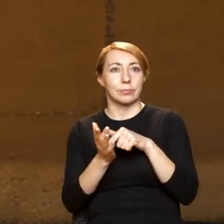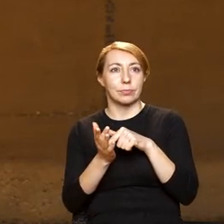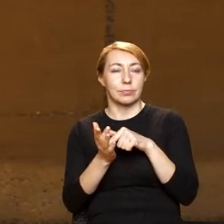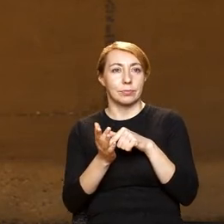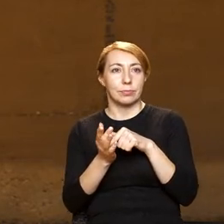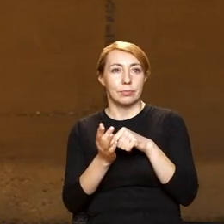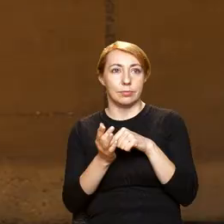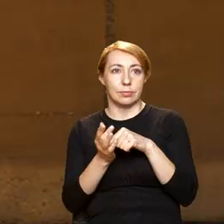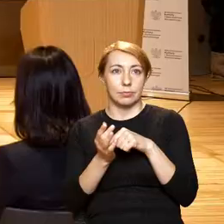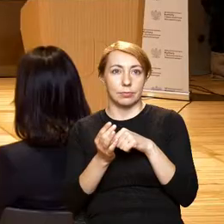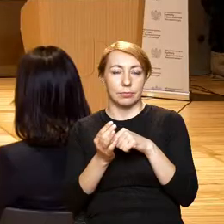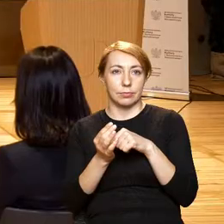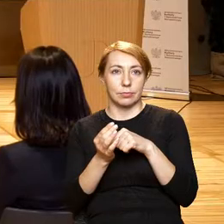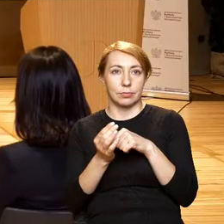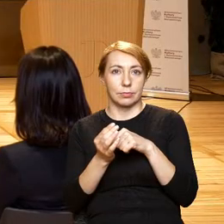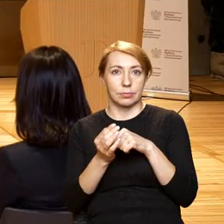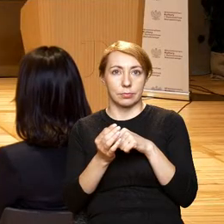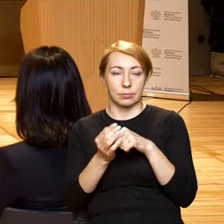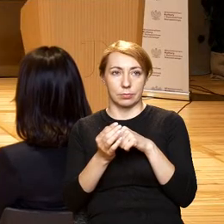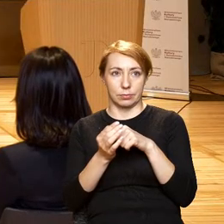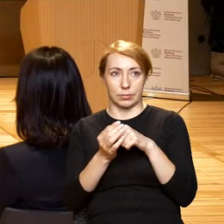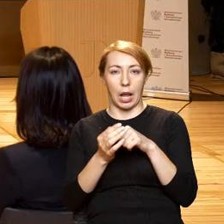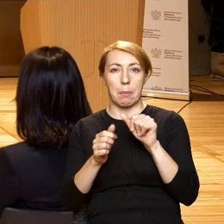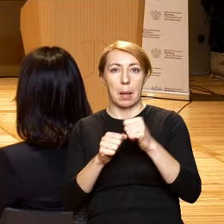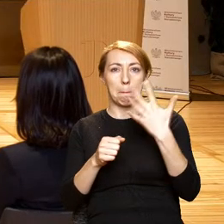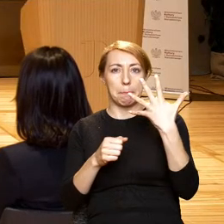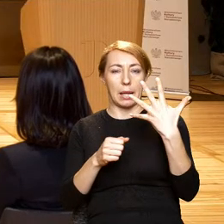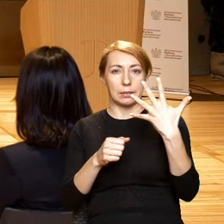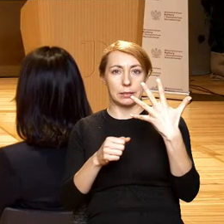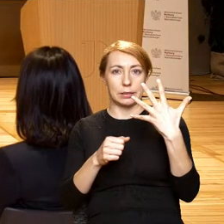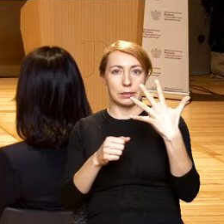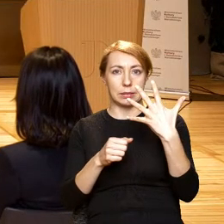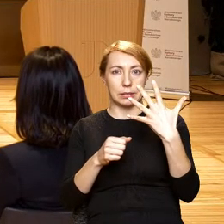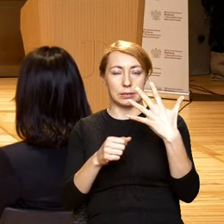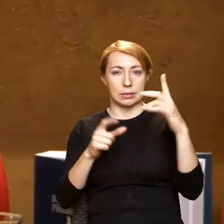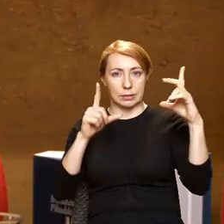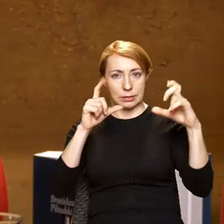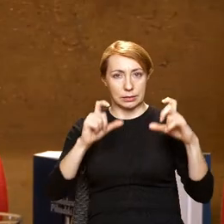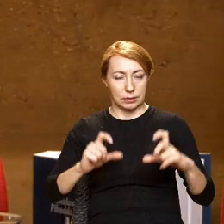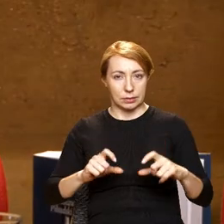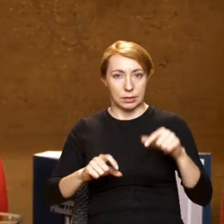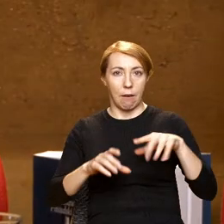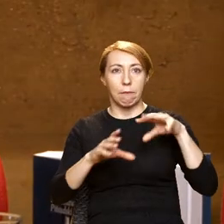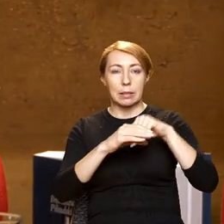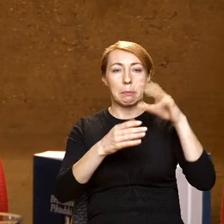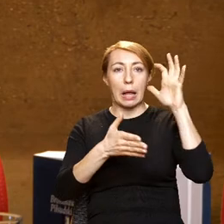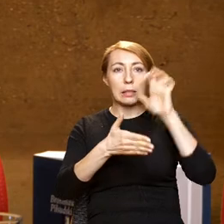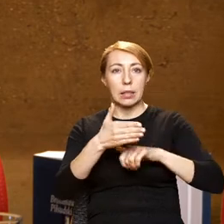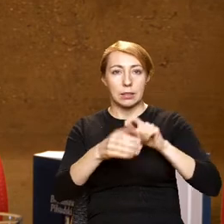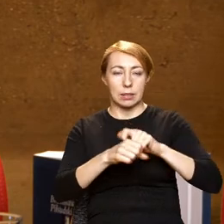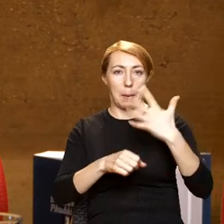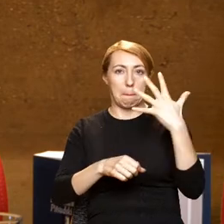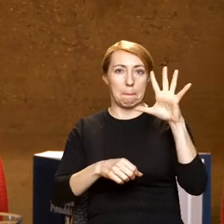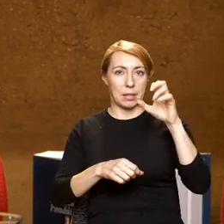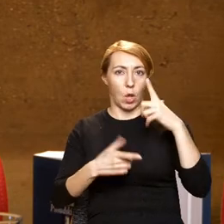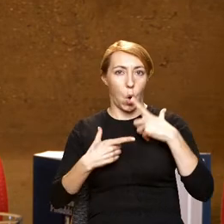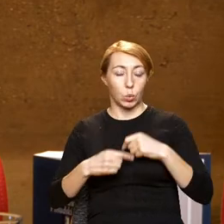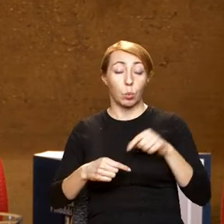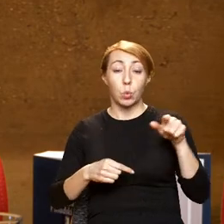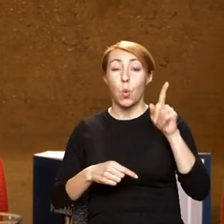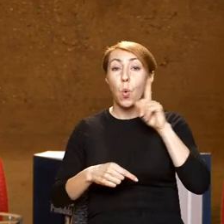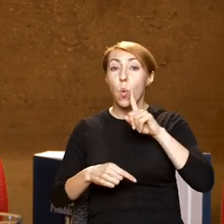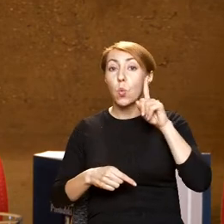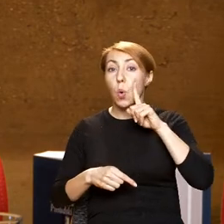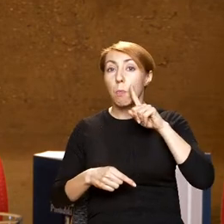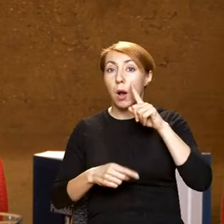jest tablic? 5 tablic, ale w tym tekście występuje 500 osób. To jest chłopak, który